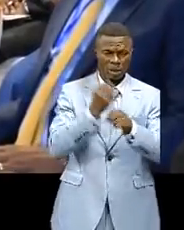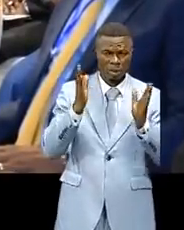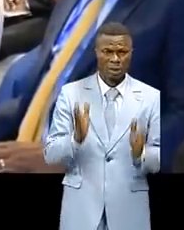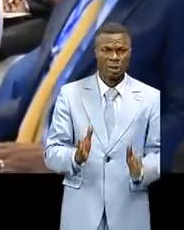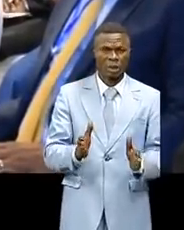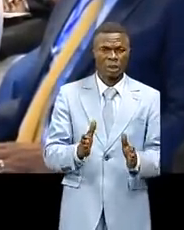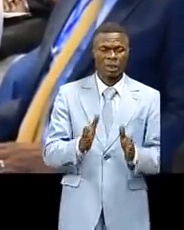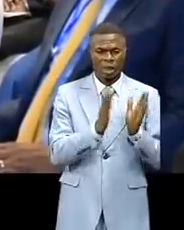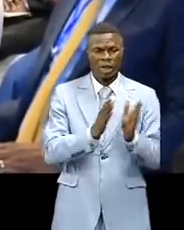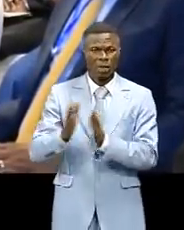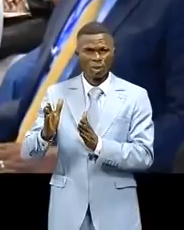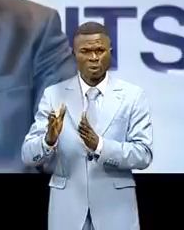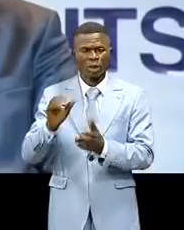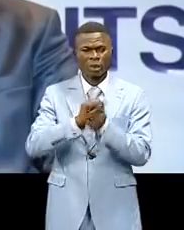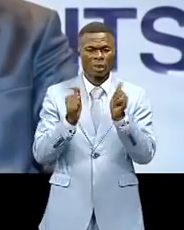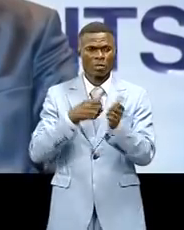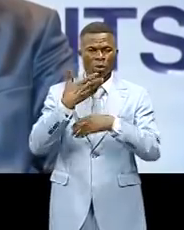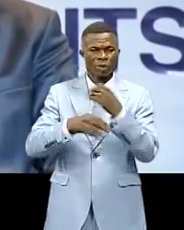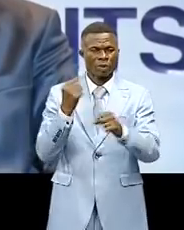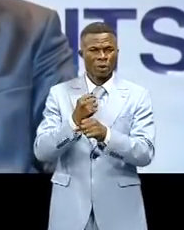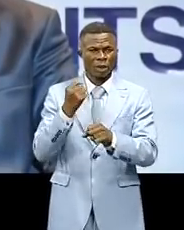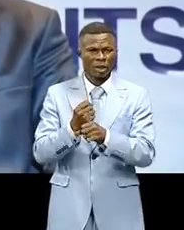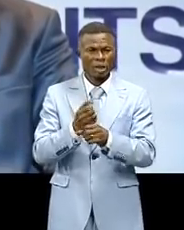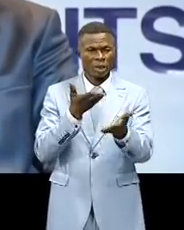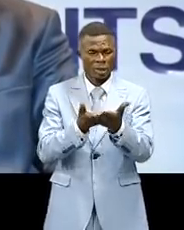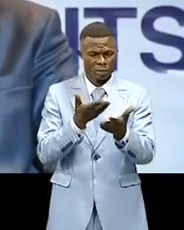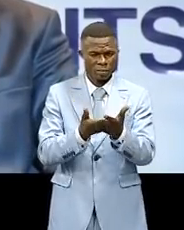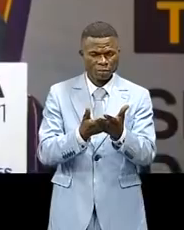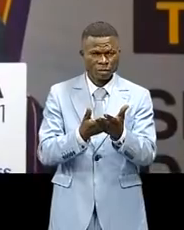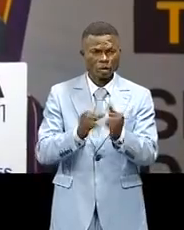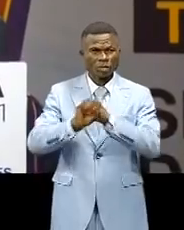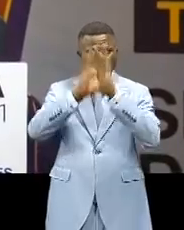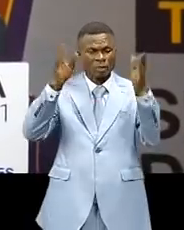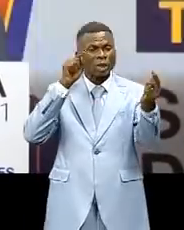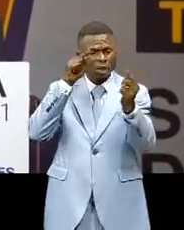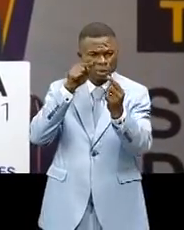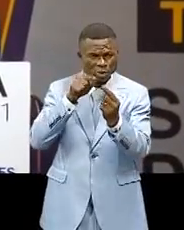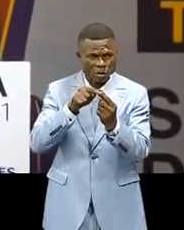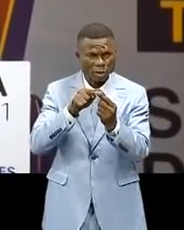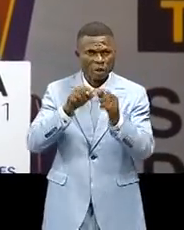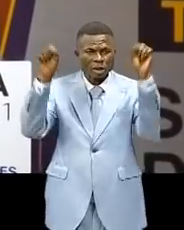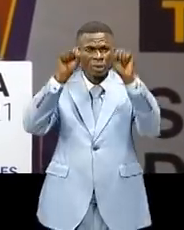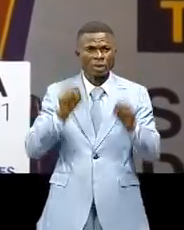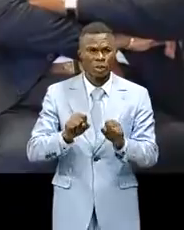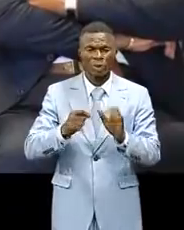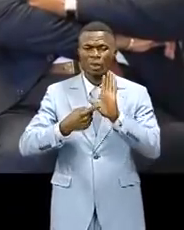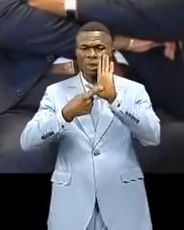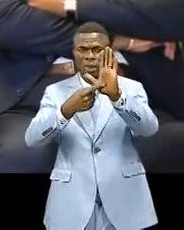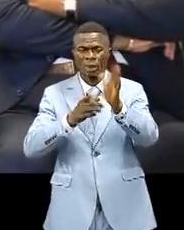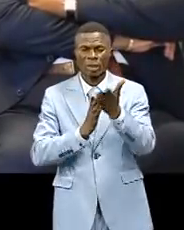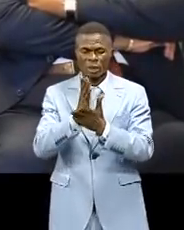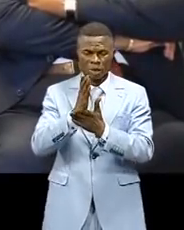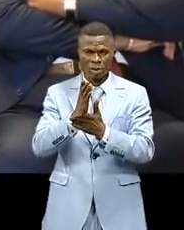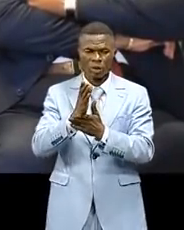l'amélioration du climat des affaires cessons là en luminaires objectif du système de traçabilité des droits d'accise